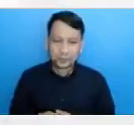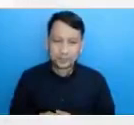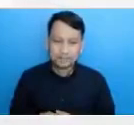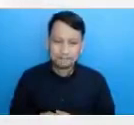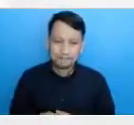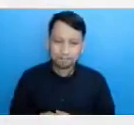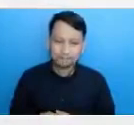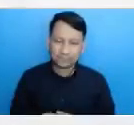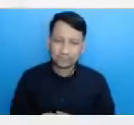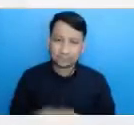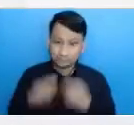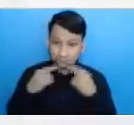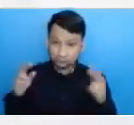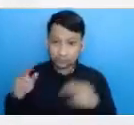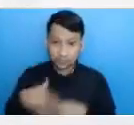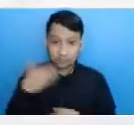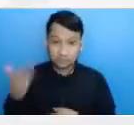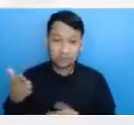kaya nasa